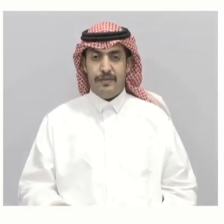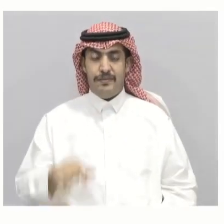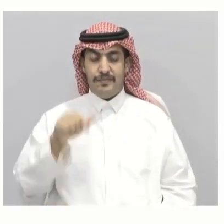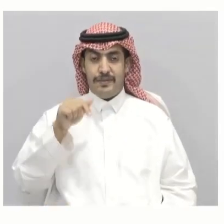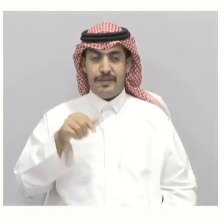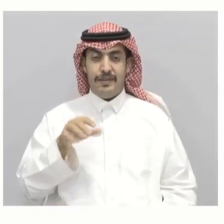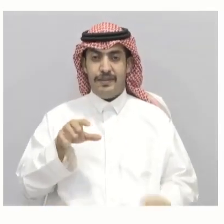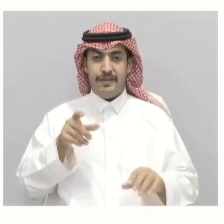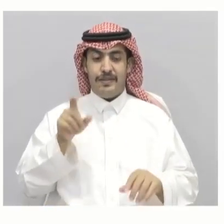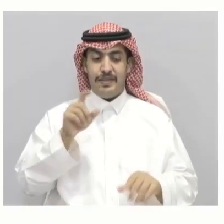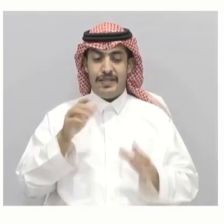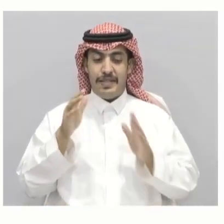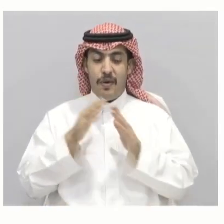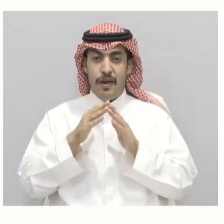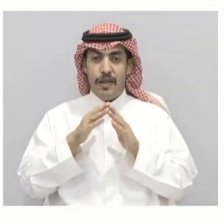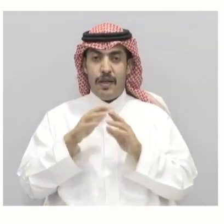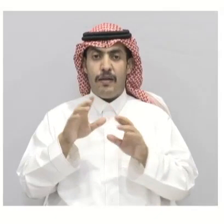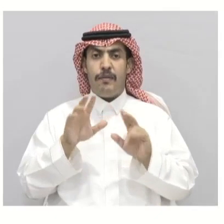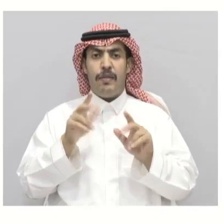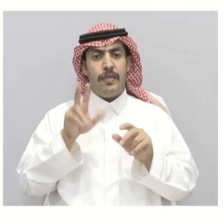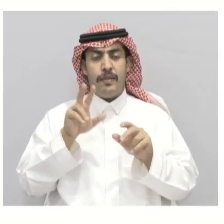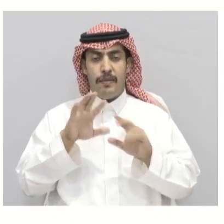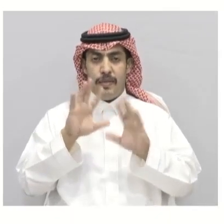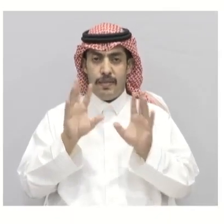لاعزائي الى الزاويه المتتامتان